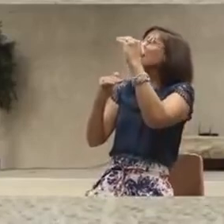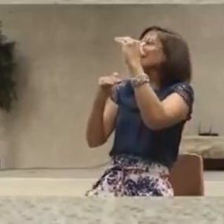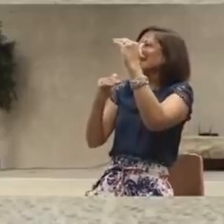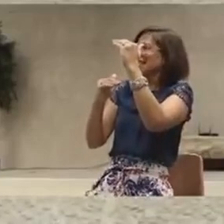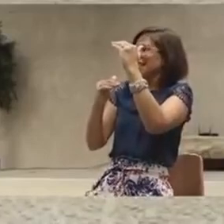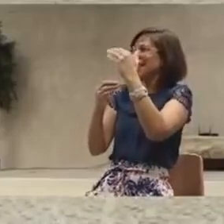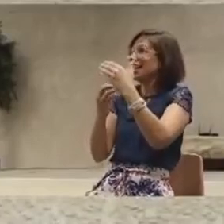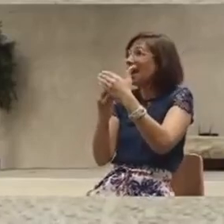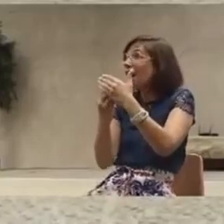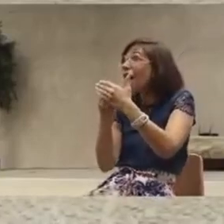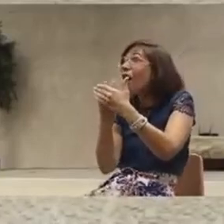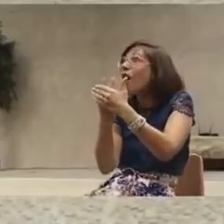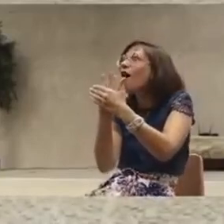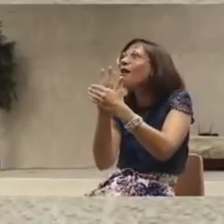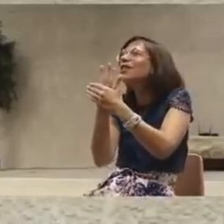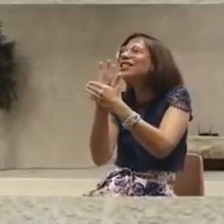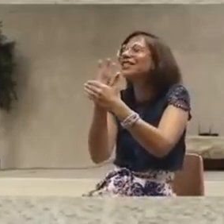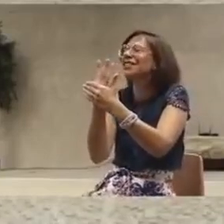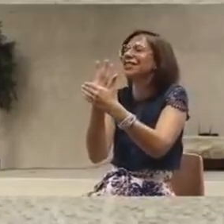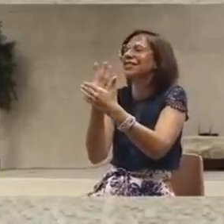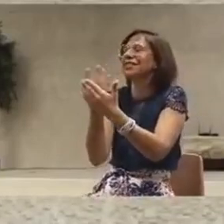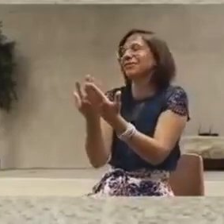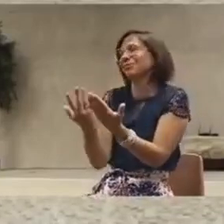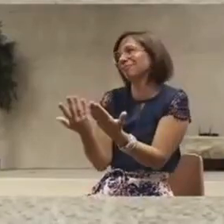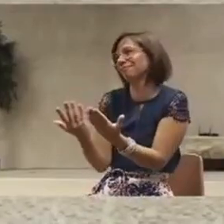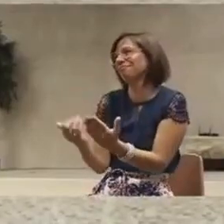Le désert, c'est normal.